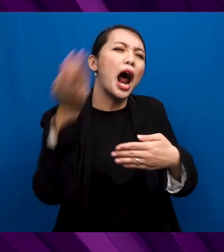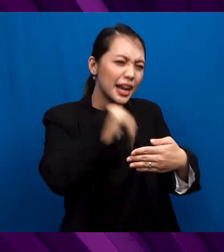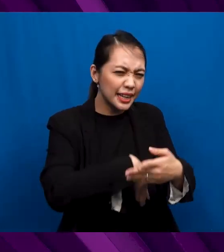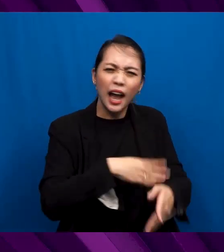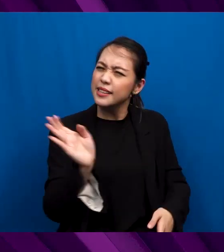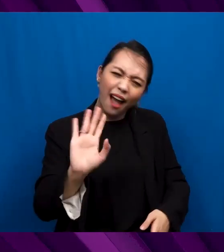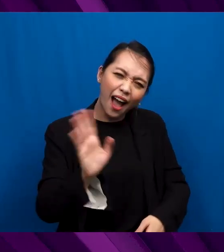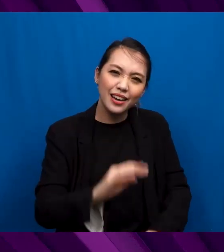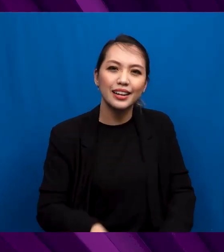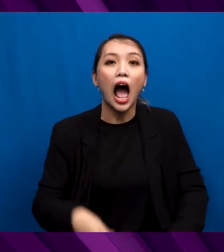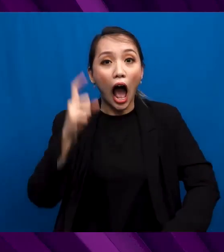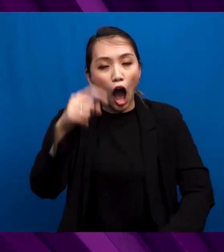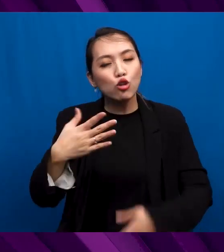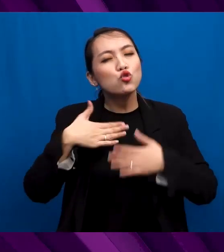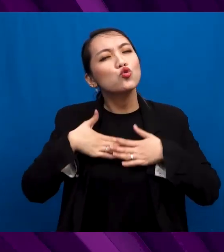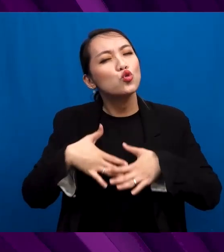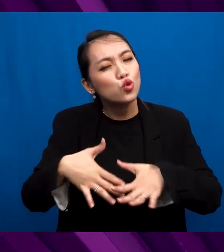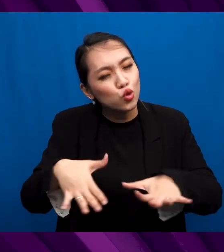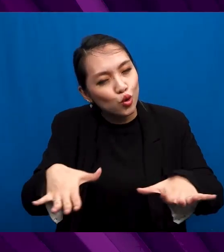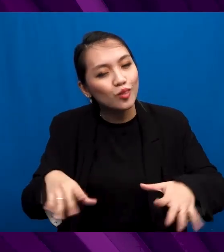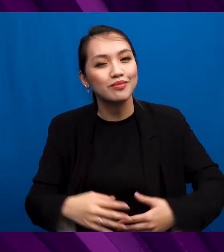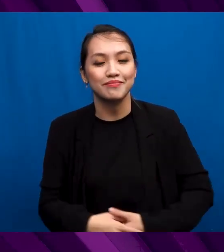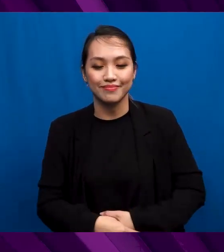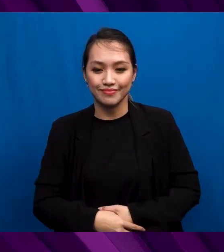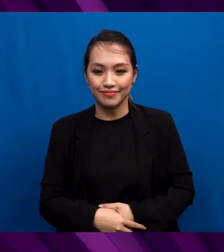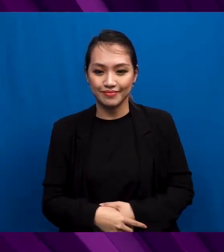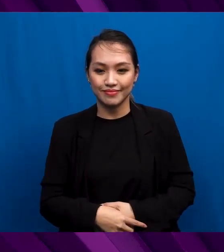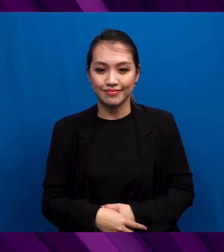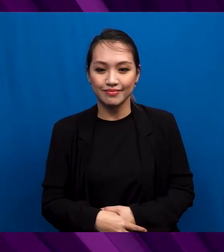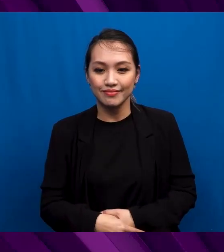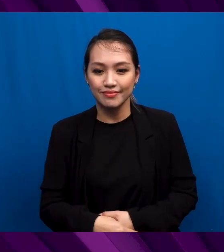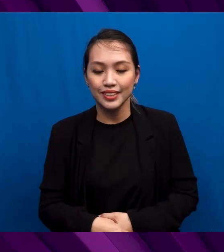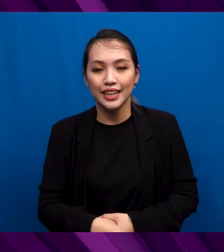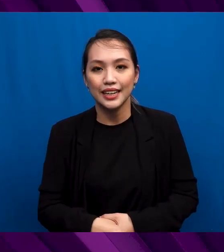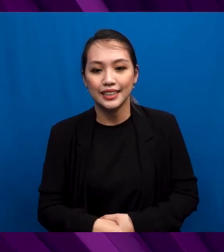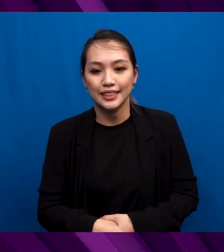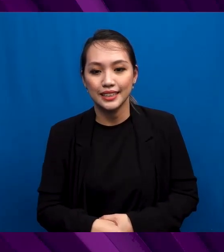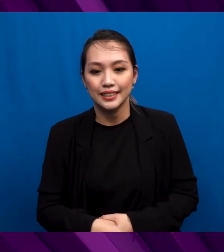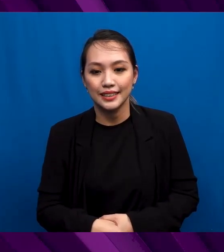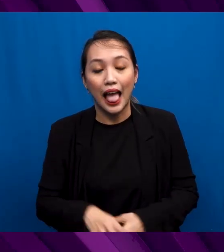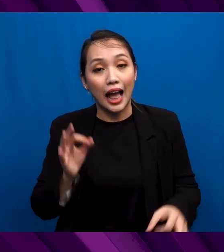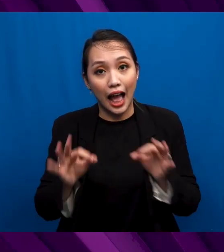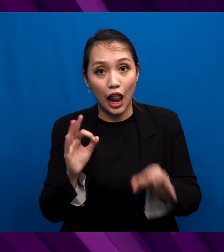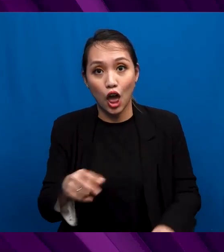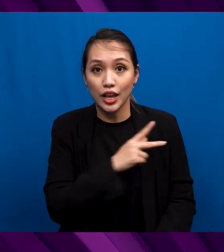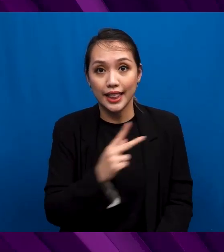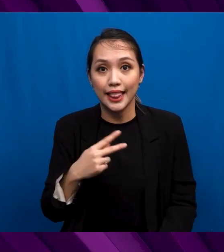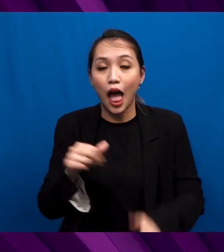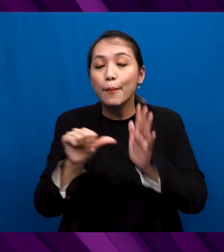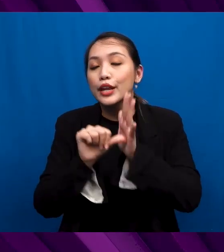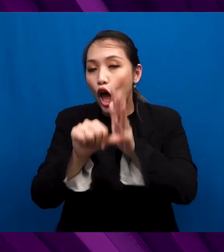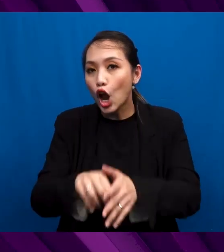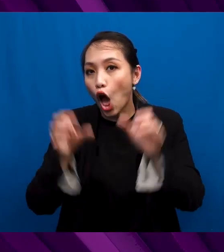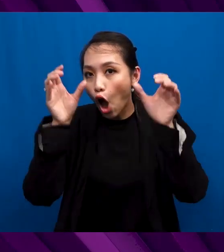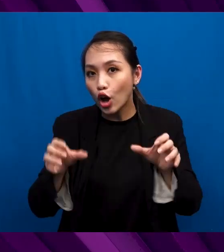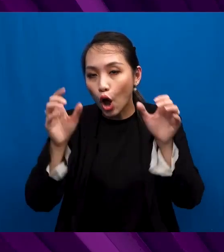Jangan. Tapi Anda dan saya boleh berkata gini sama Tuhan. Kalau kita melakukan sesuatu menolong orang yang lemah contohnya. Ya,